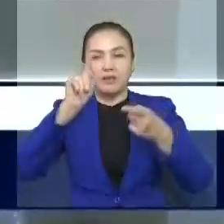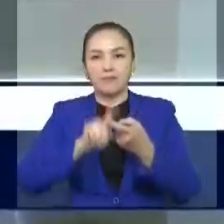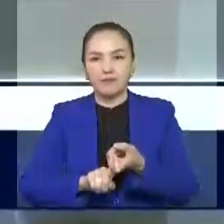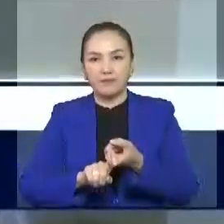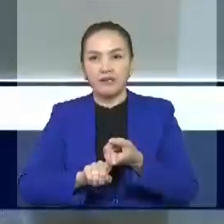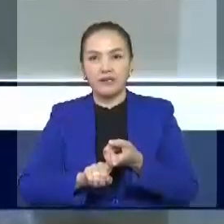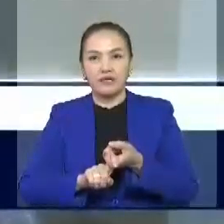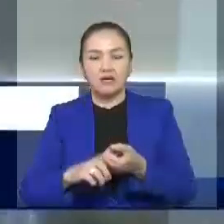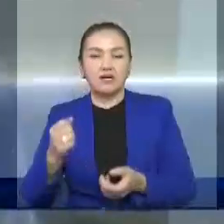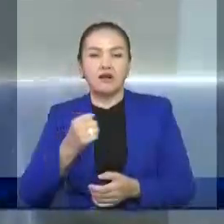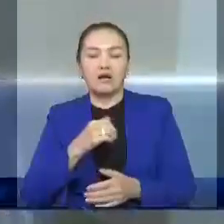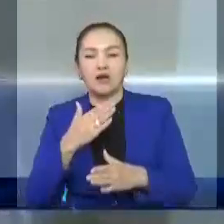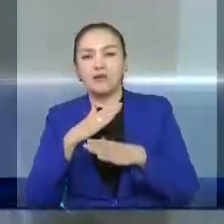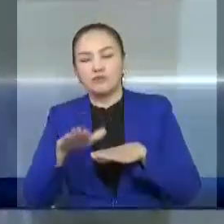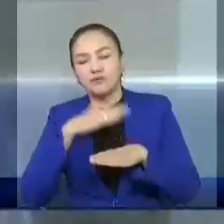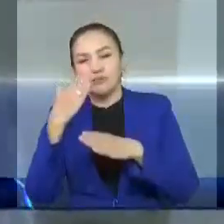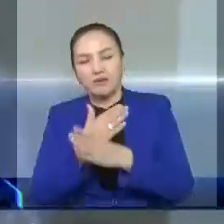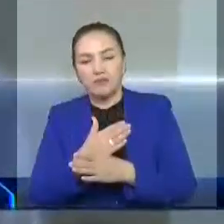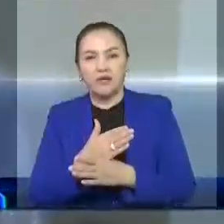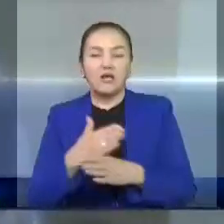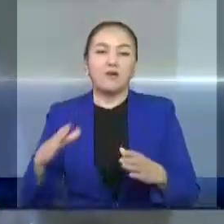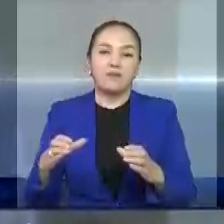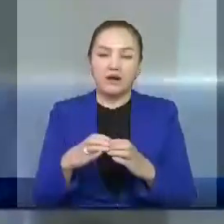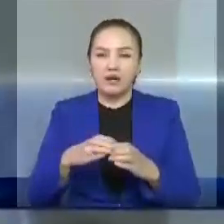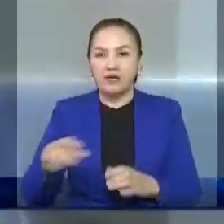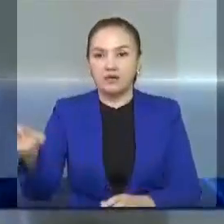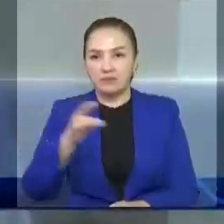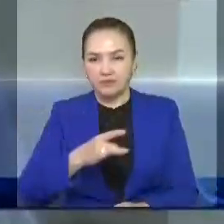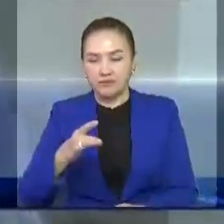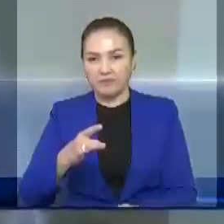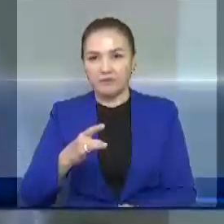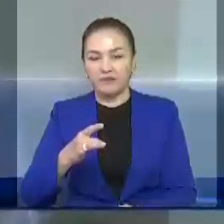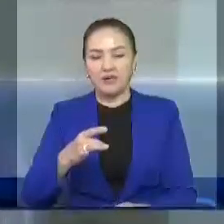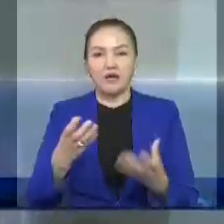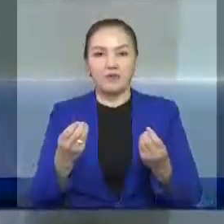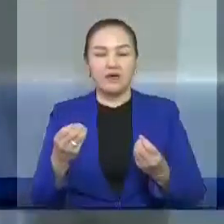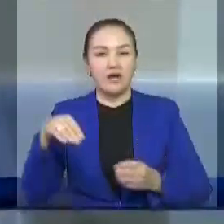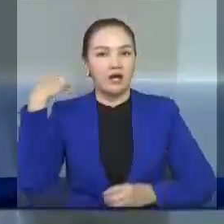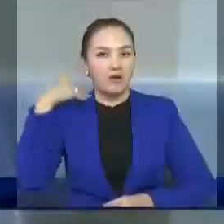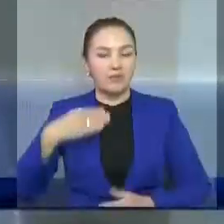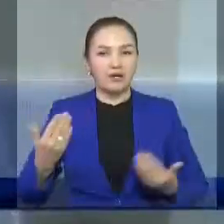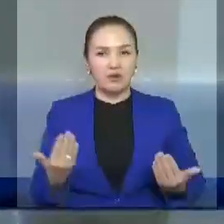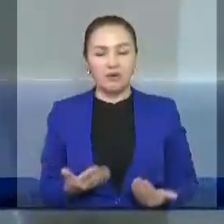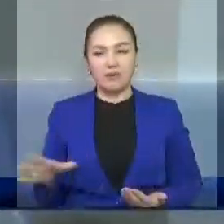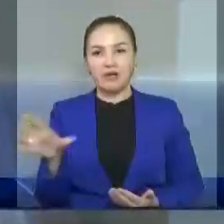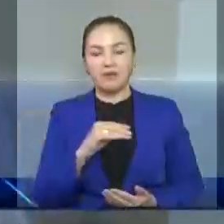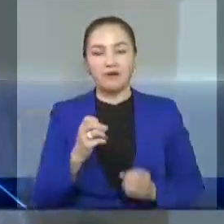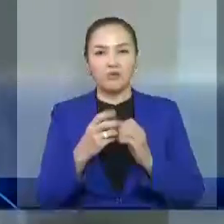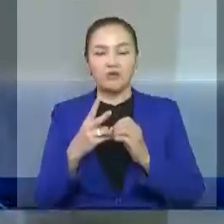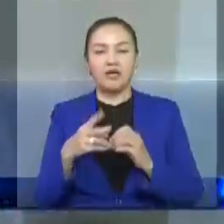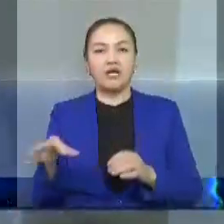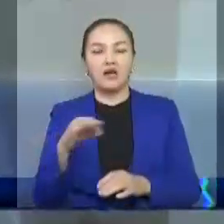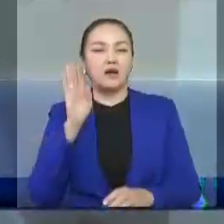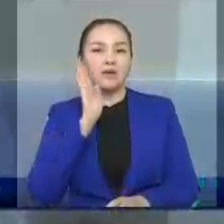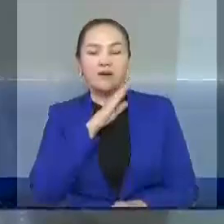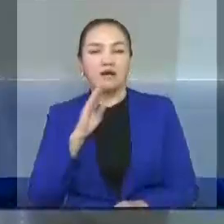байланысты қайырымдылық шараға ат салысқан болатынбыз. Міне республика бойынша және біздің Ақтөбе өңірінің барлық 12 ауданында қазақ